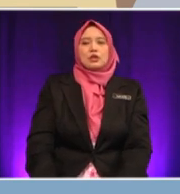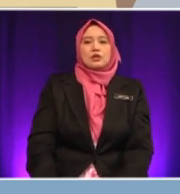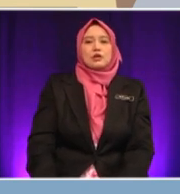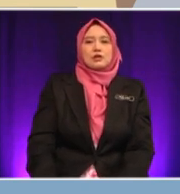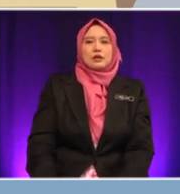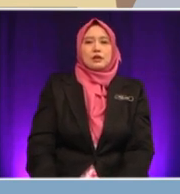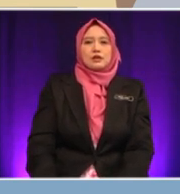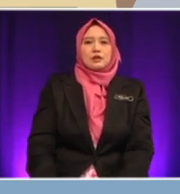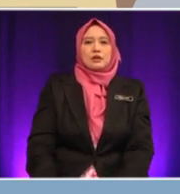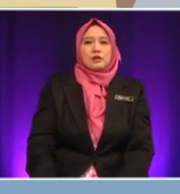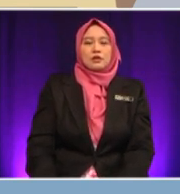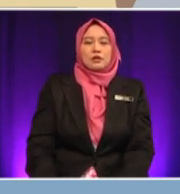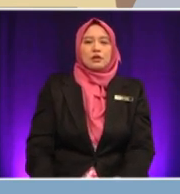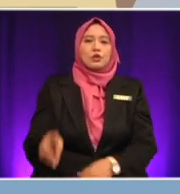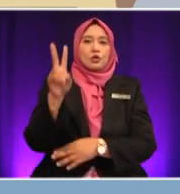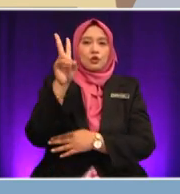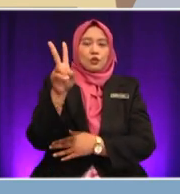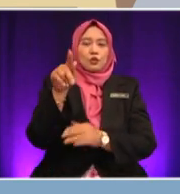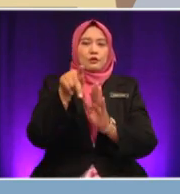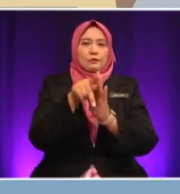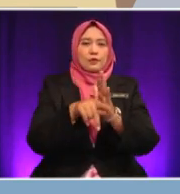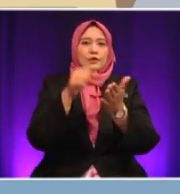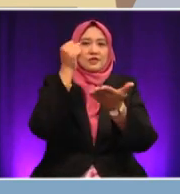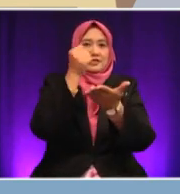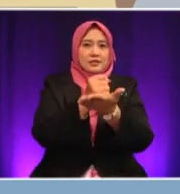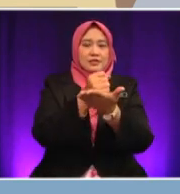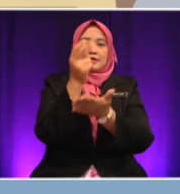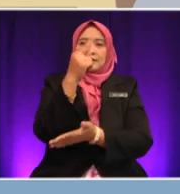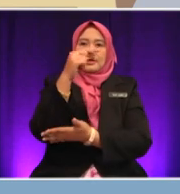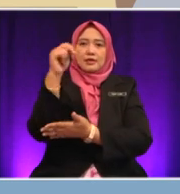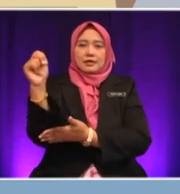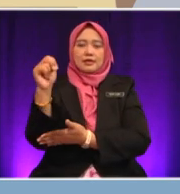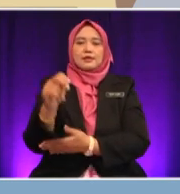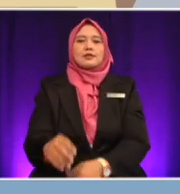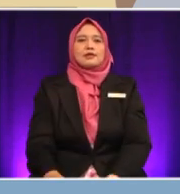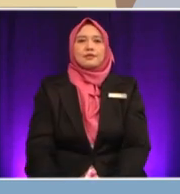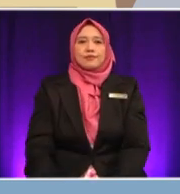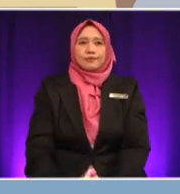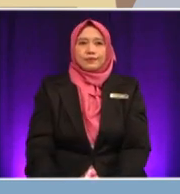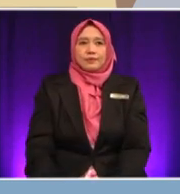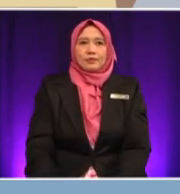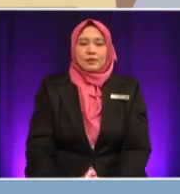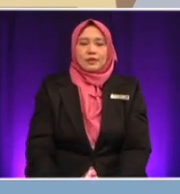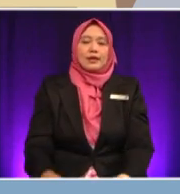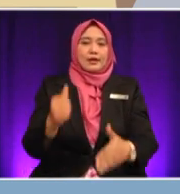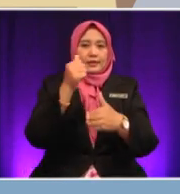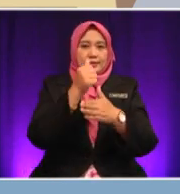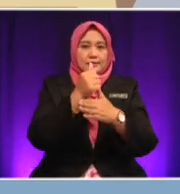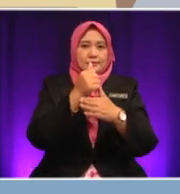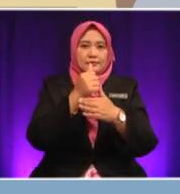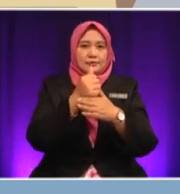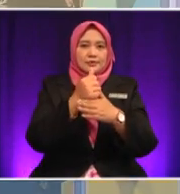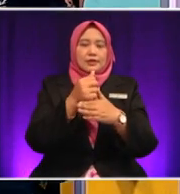22 ini boleh diterima sebabnya dia ada dalam istilah dalam buku teks 2 pengesahan ataupun double